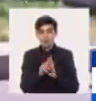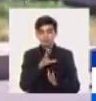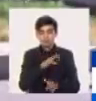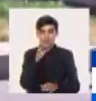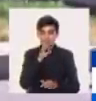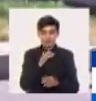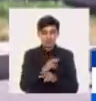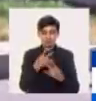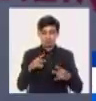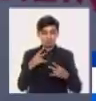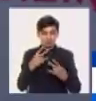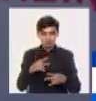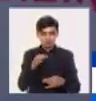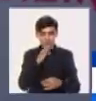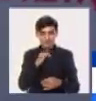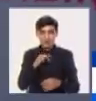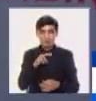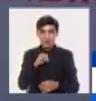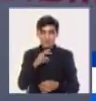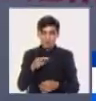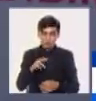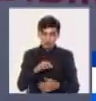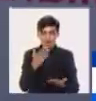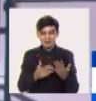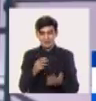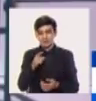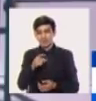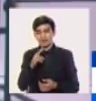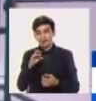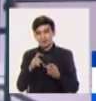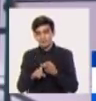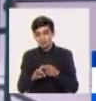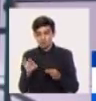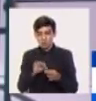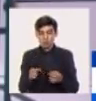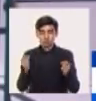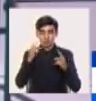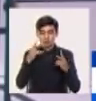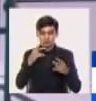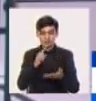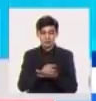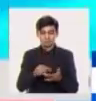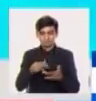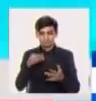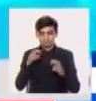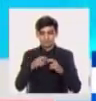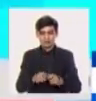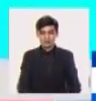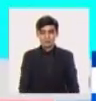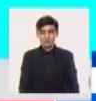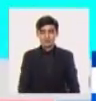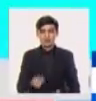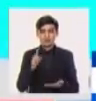Сондай-ақ алдымен коронавирусты пневмония ма, әлде бактериалды ма, соны анықтап алу қажет, дейді олар. Не